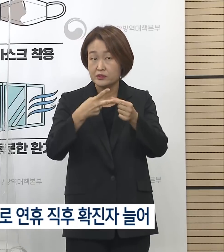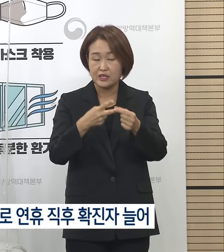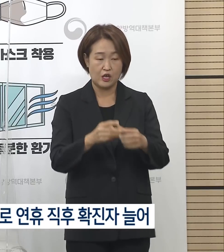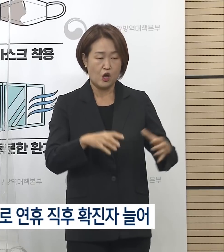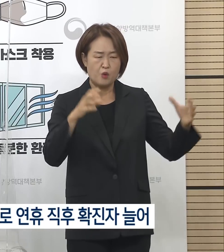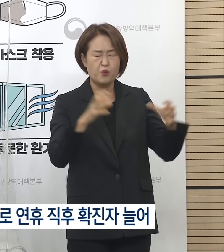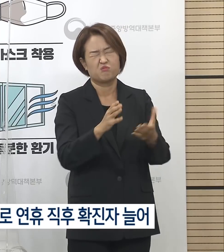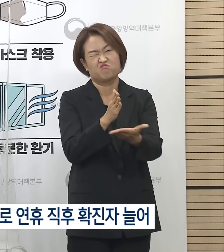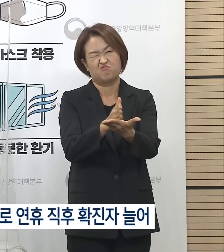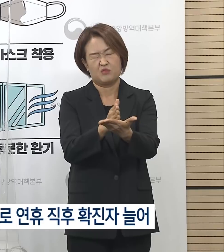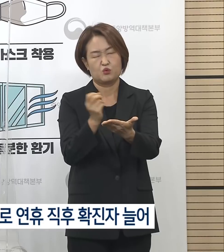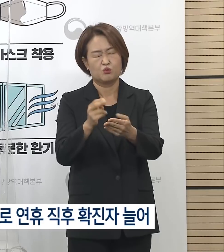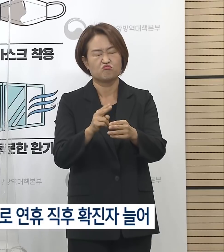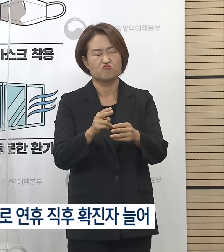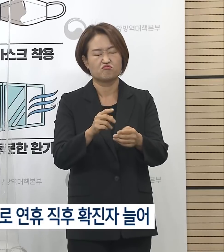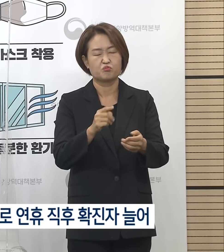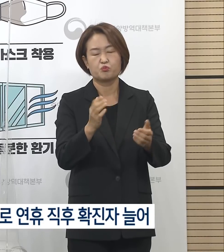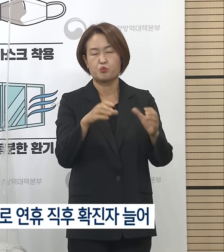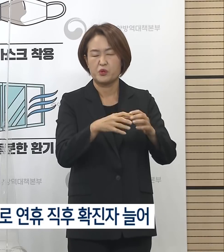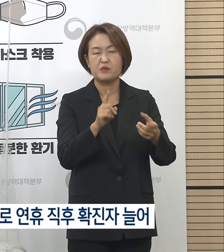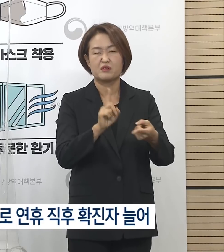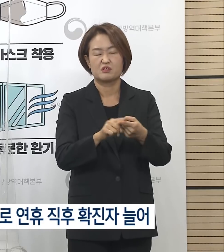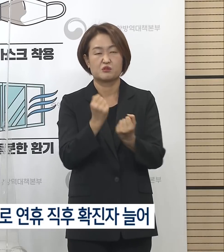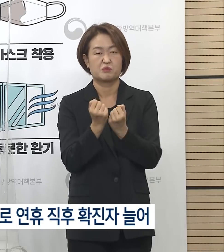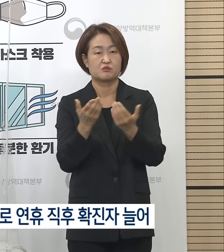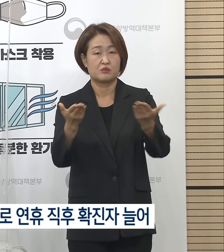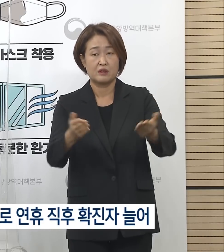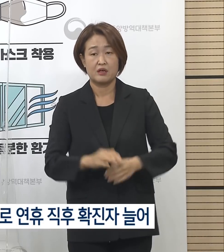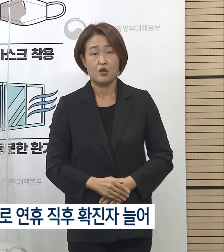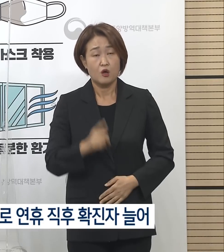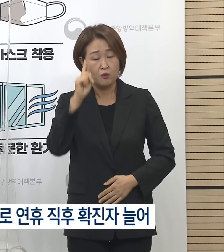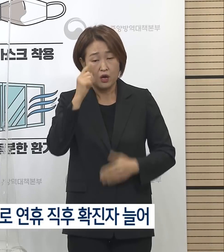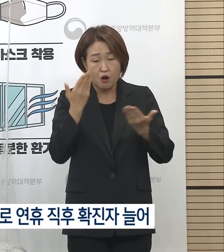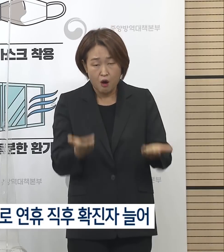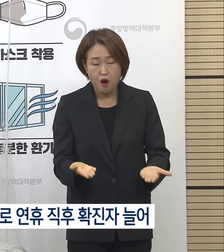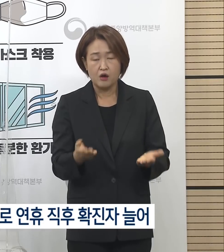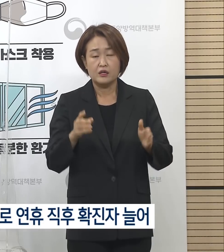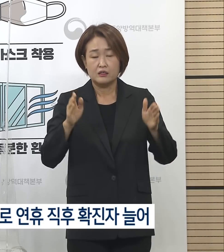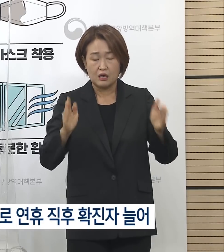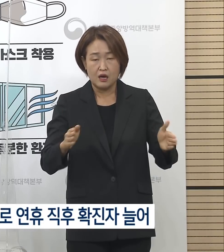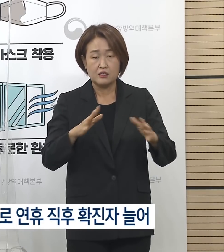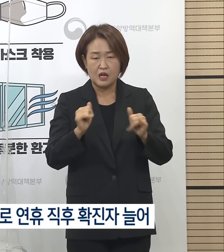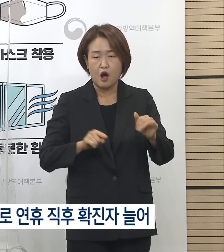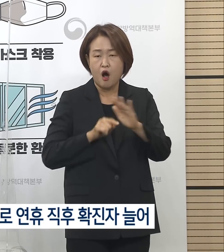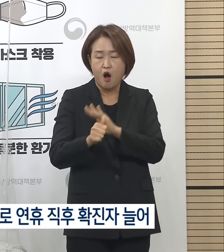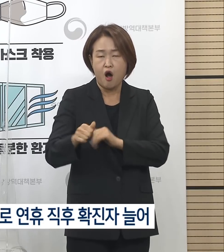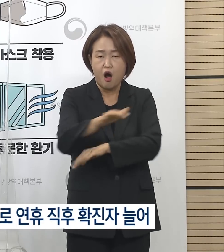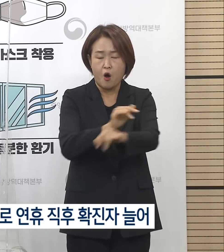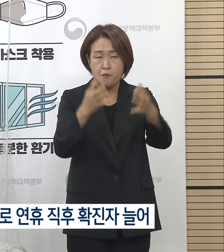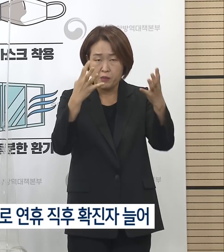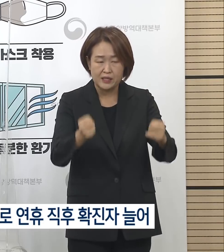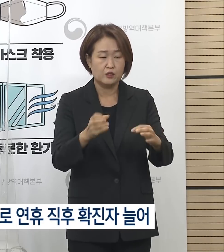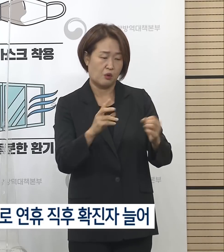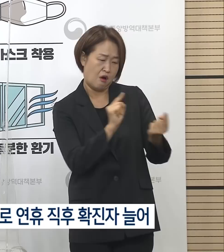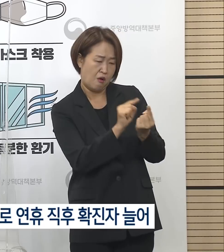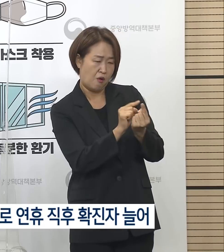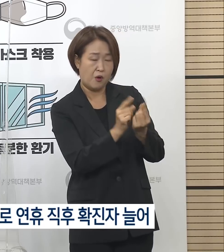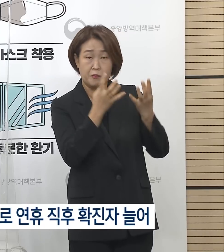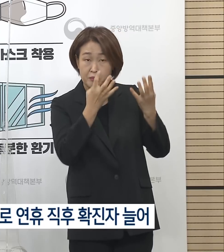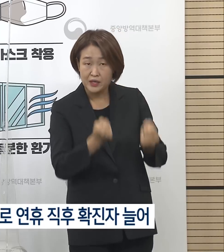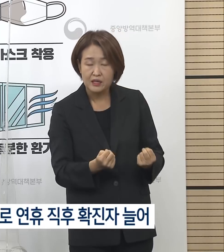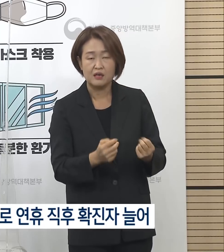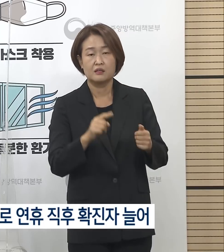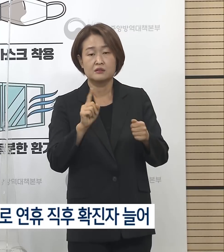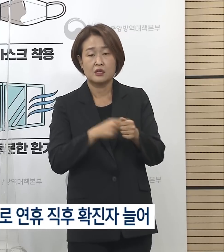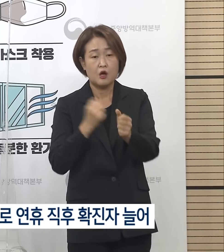모임 자제와 취소입니다. 연휴 기간 중에 이동량이 증가했고 또 사람 간의 접촉 확대로